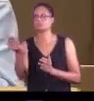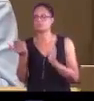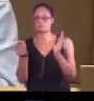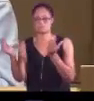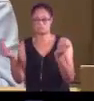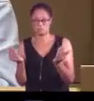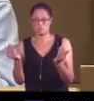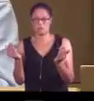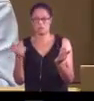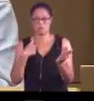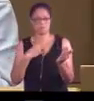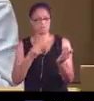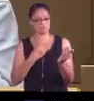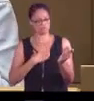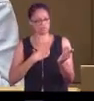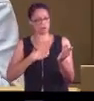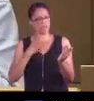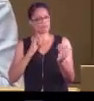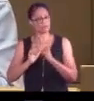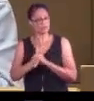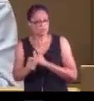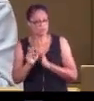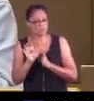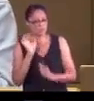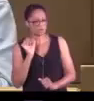Moi, j'ai été sidéré de voir la procédure qui était retenue.